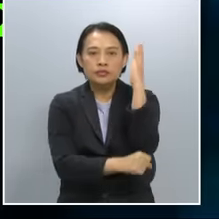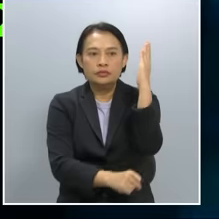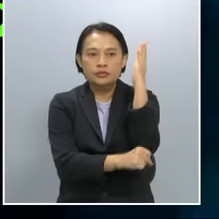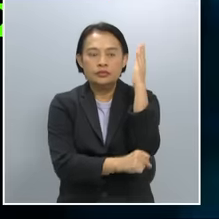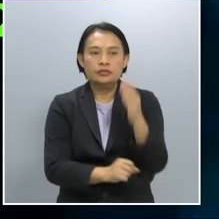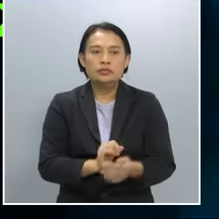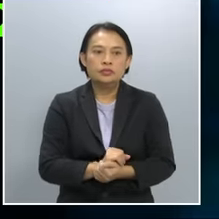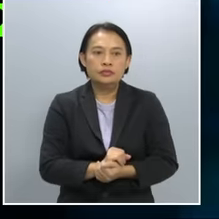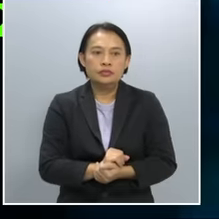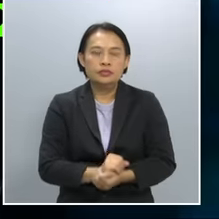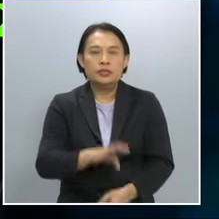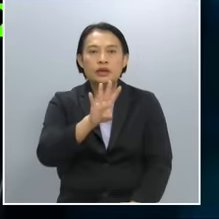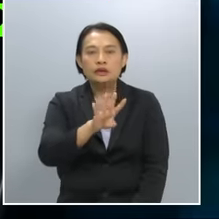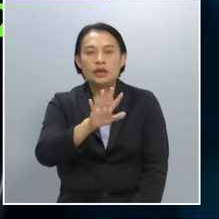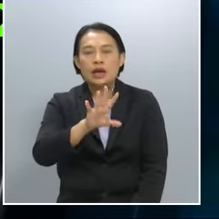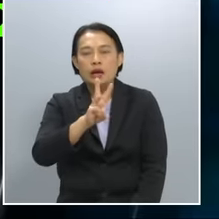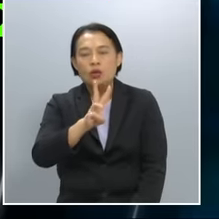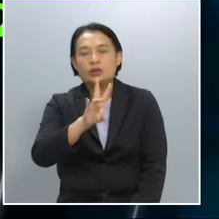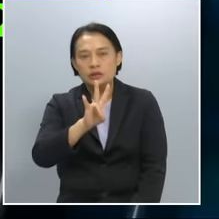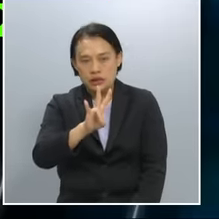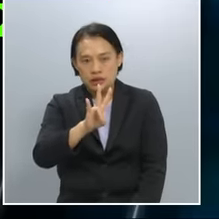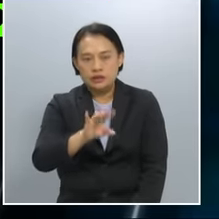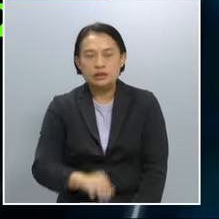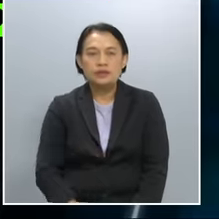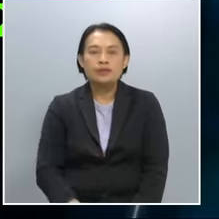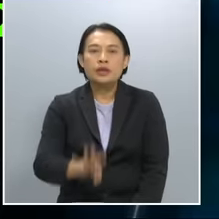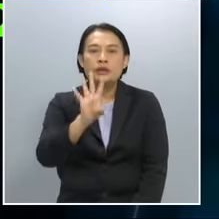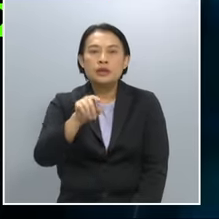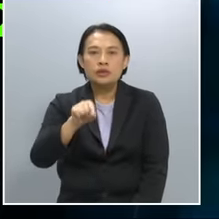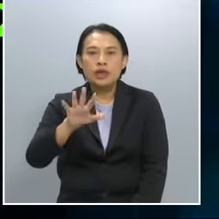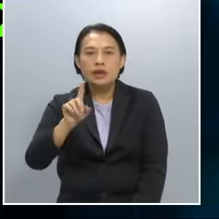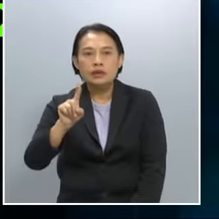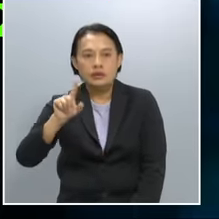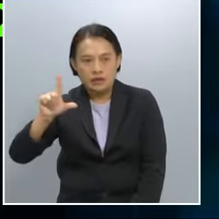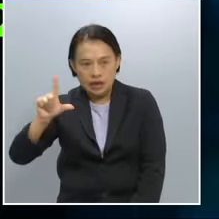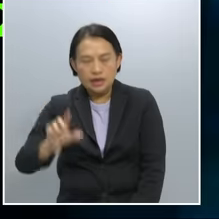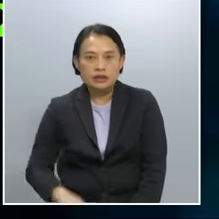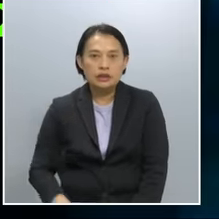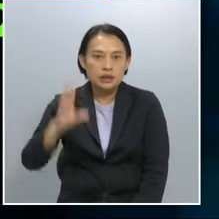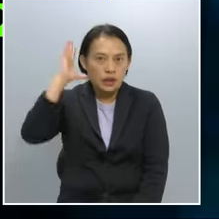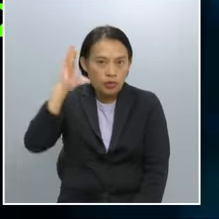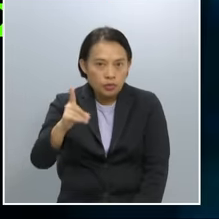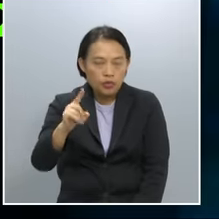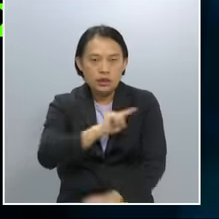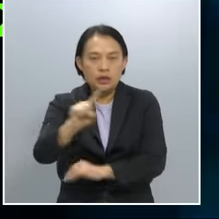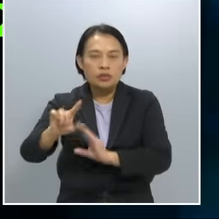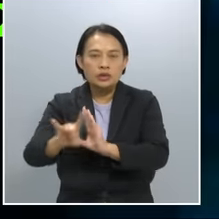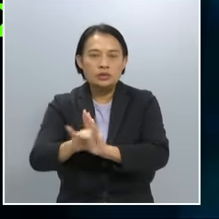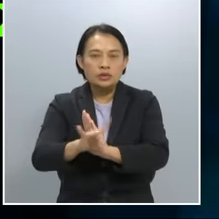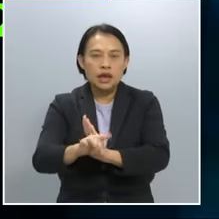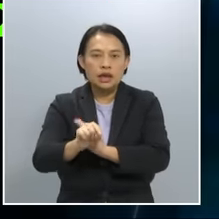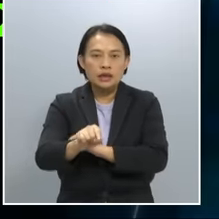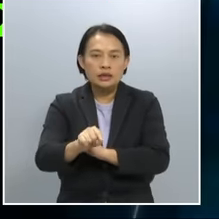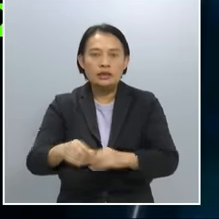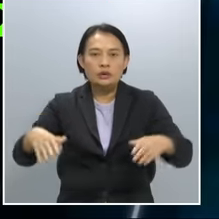ย4 5 6 7นะคะ 4.51 ล้านคนค่ะ และวันพรุ่งนี้จะเป็นวันสุดท้ายของกลุ่มเปราะบางที่ว่